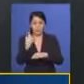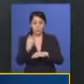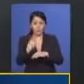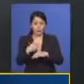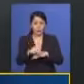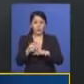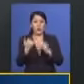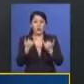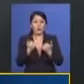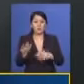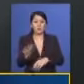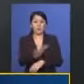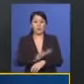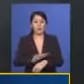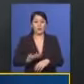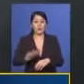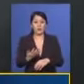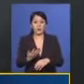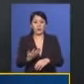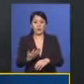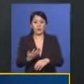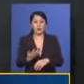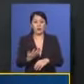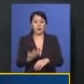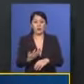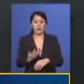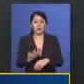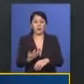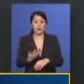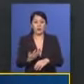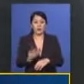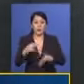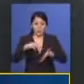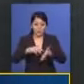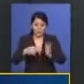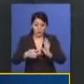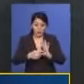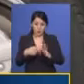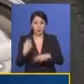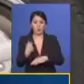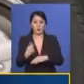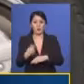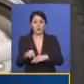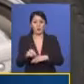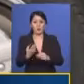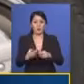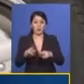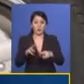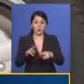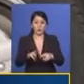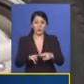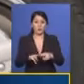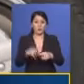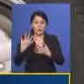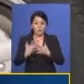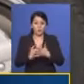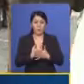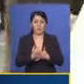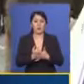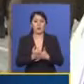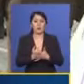сегодня мы... В этом году уже их эксплуатировали, знаем. Да, да. Две мы с местного бюджета приобрели. Сонымен қатар бұл күні